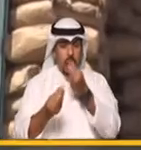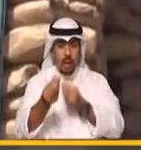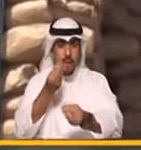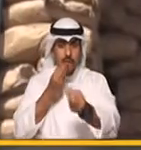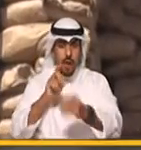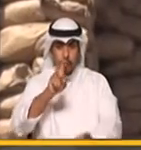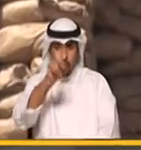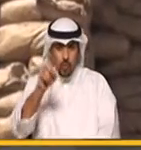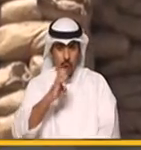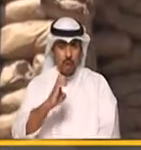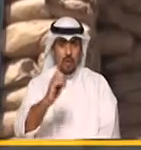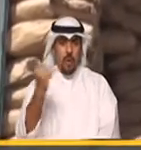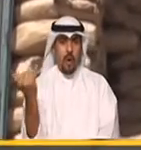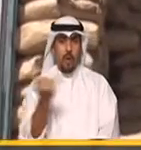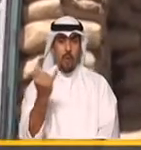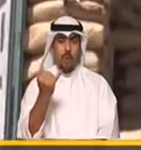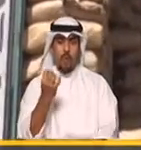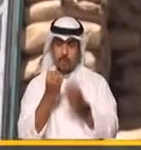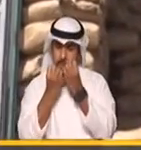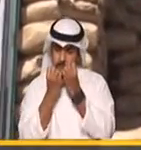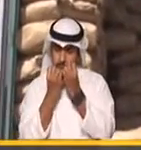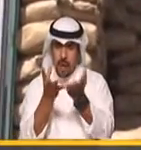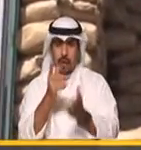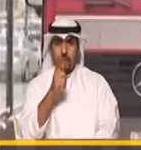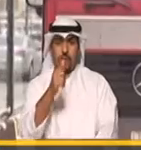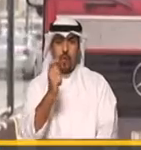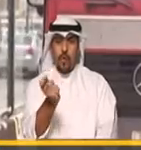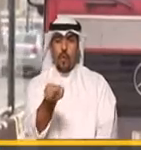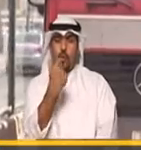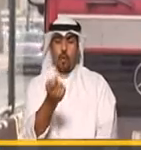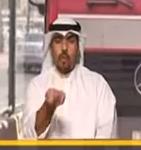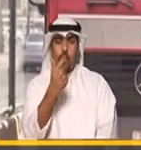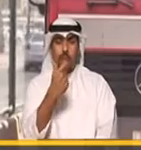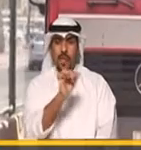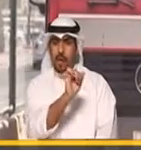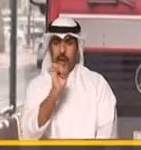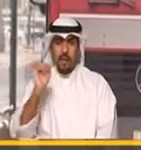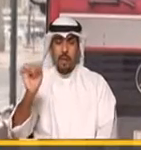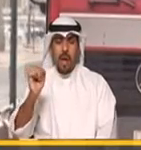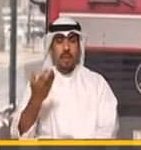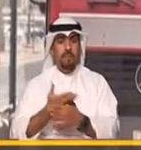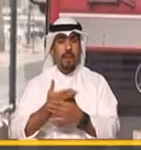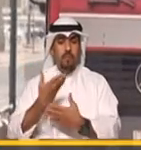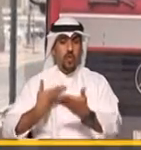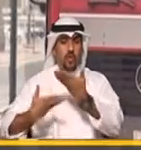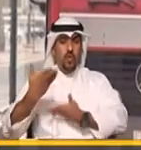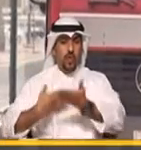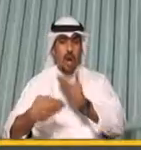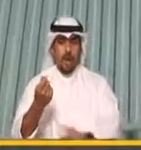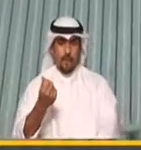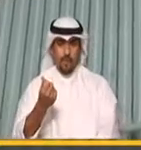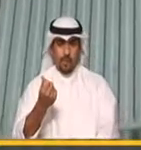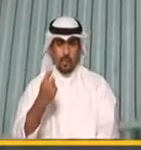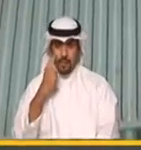بقيامهم بجلب كميه كبيره من الحبوب المخدره بقصد الاتجار ان الشحنه